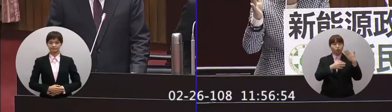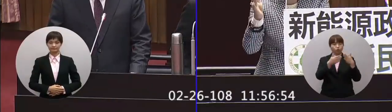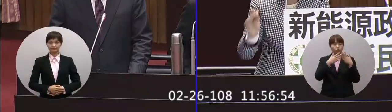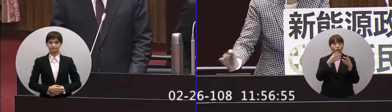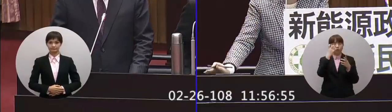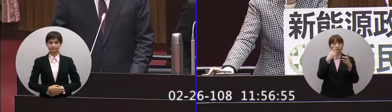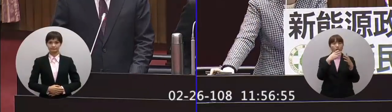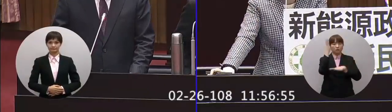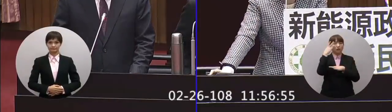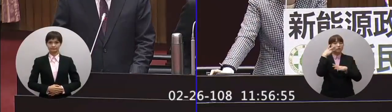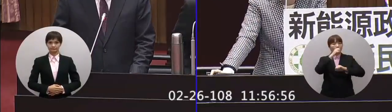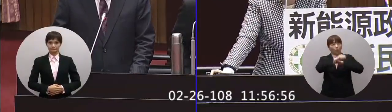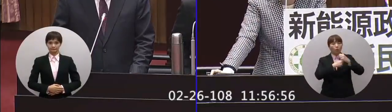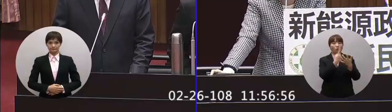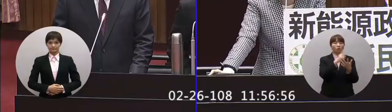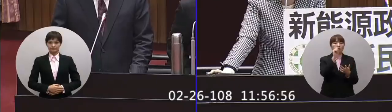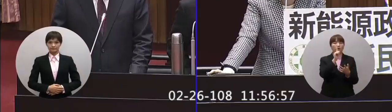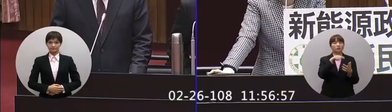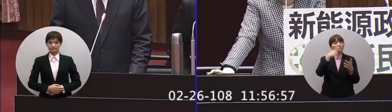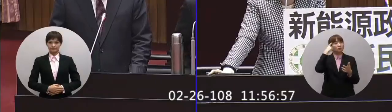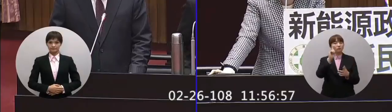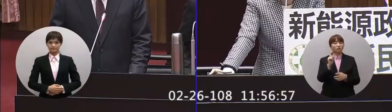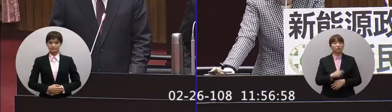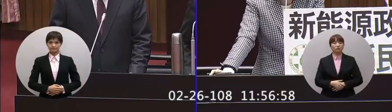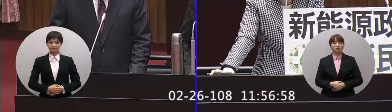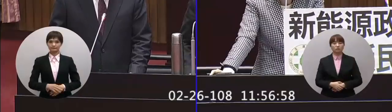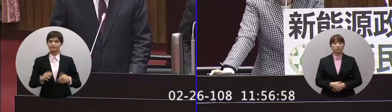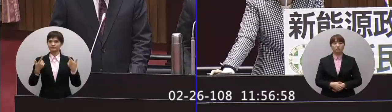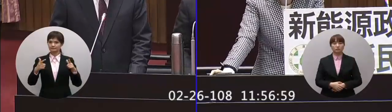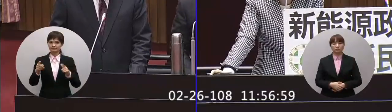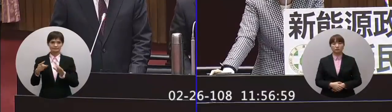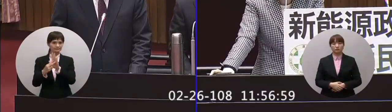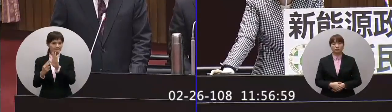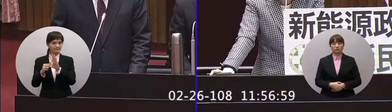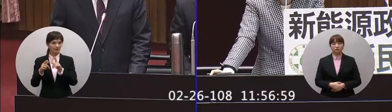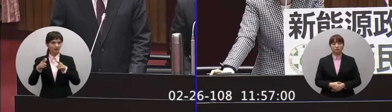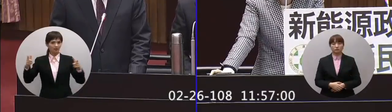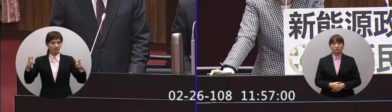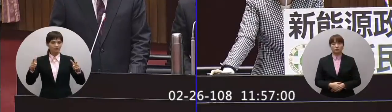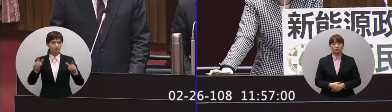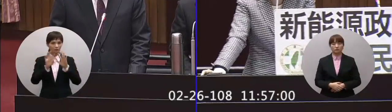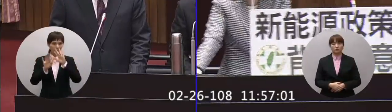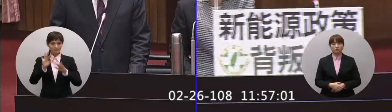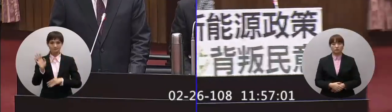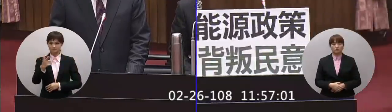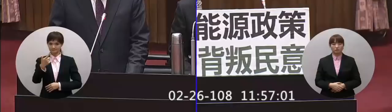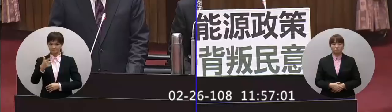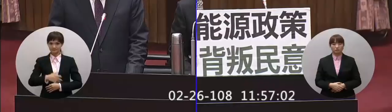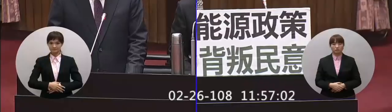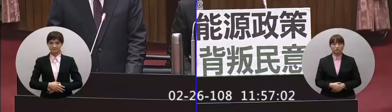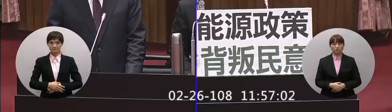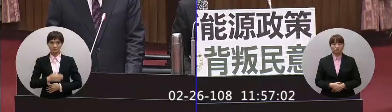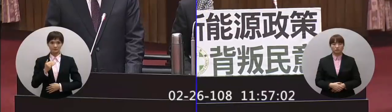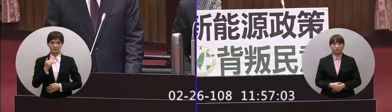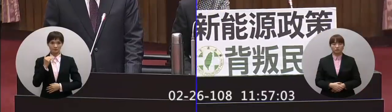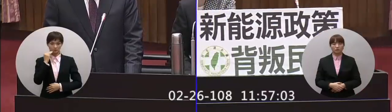就是不能参加政治活动嘛？什么叫做政治活动？ 不是，那个你讲的范围太广了。有爱国家尊严